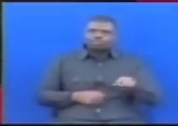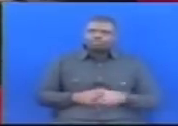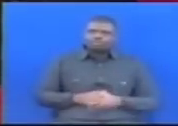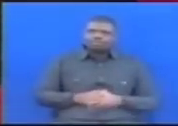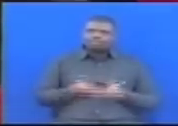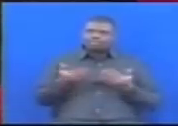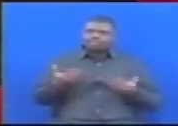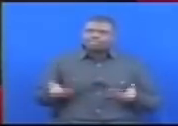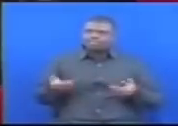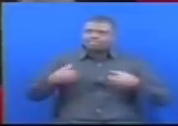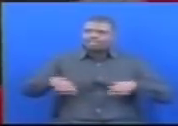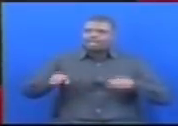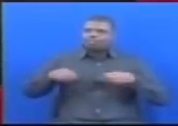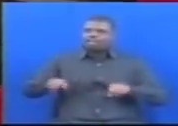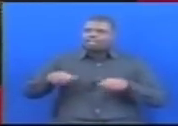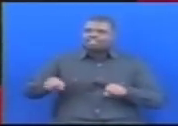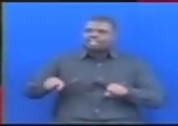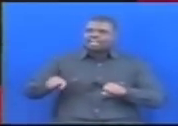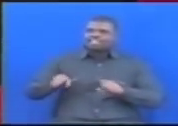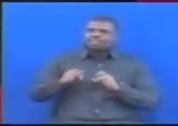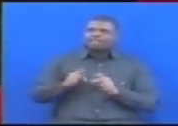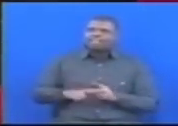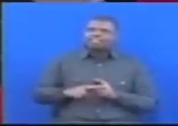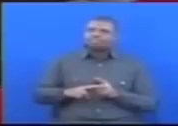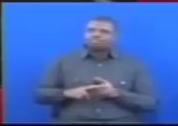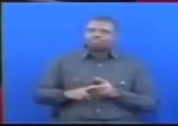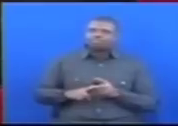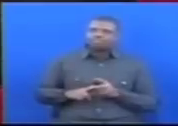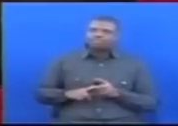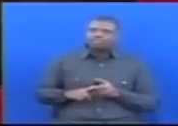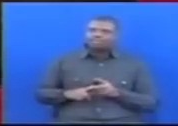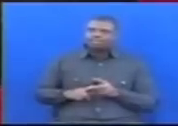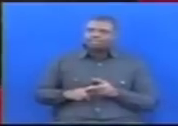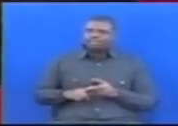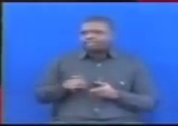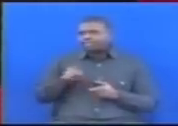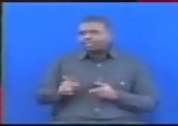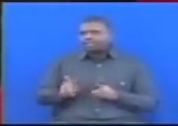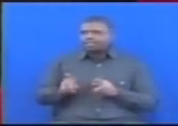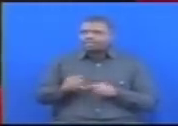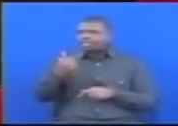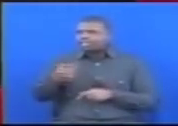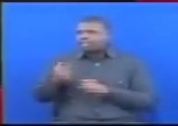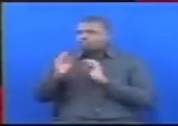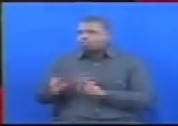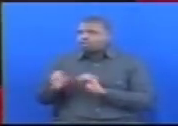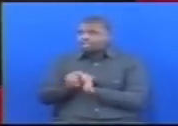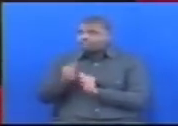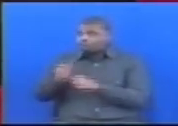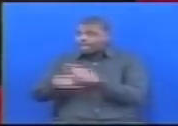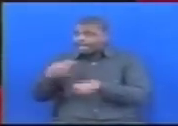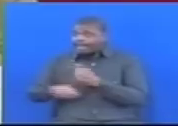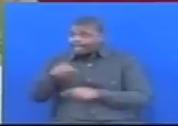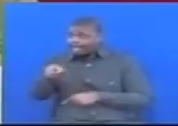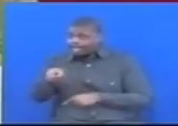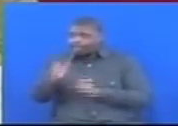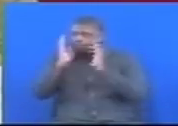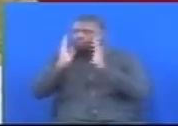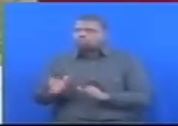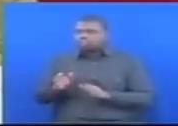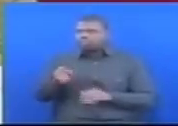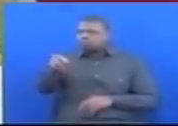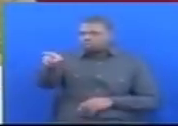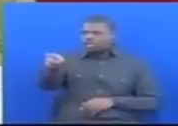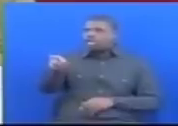sasa hivi bodaboda nchi nzima wanakula raha mstarehe, wanajinafasi. Kama Tabora swala hilo bado linaendelea, Mheshimiwa